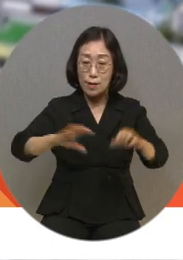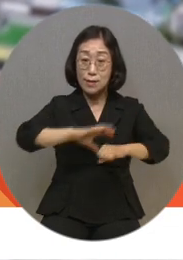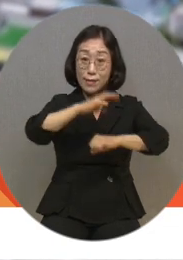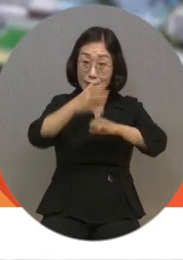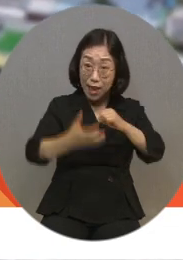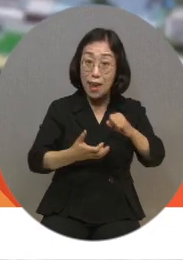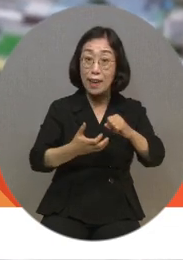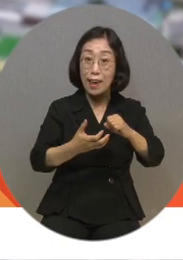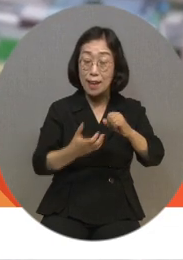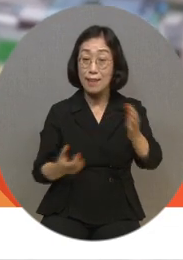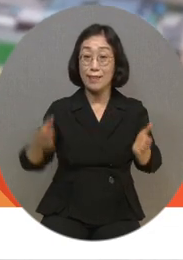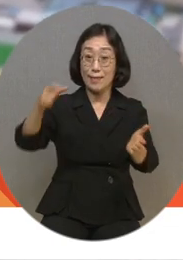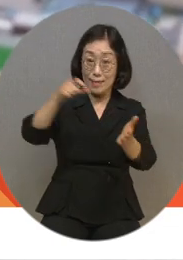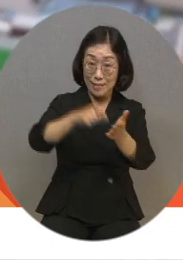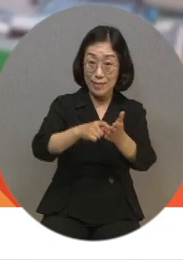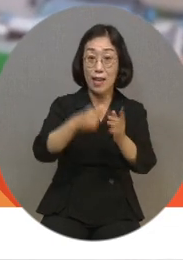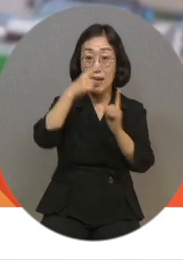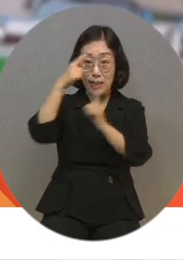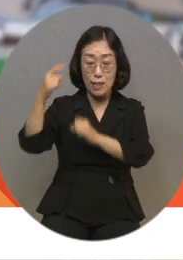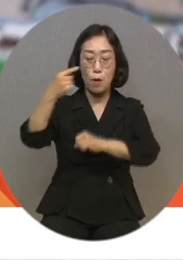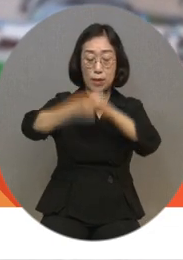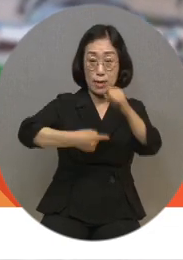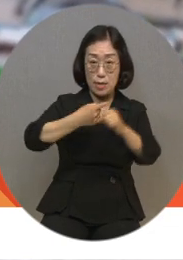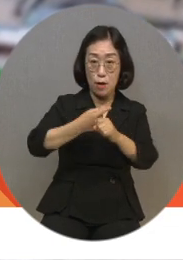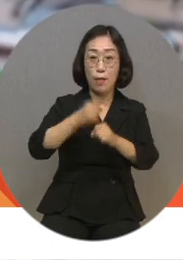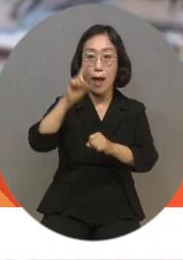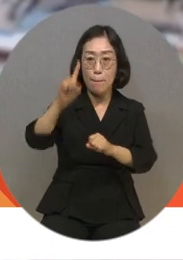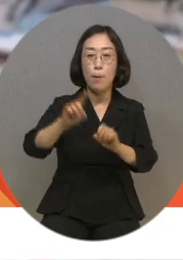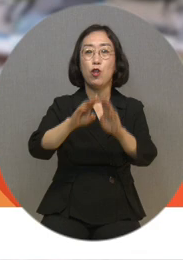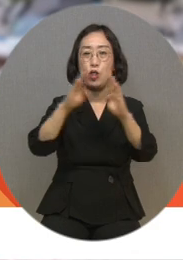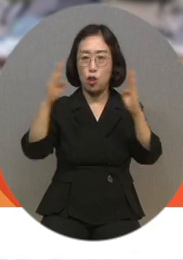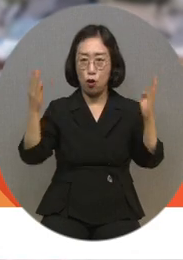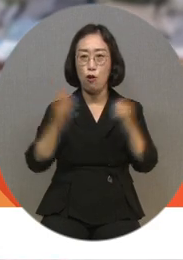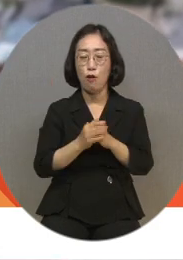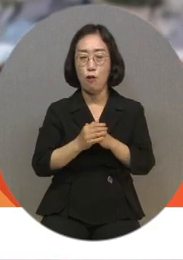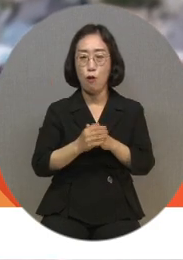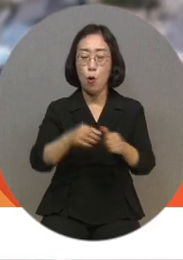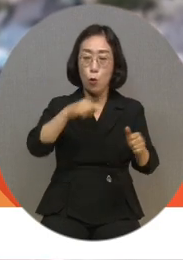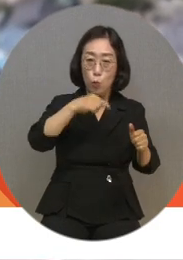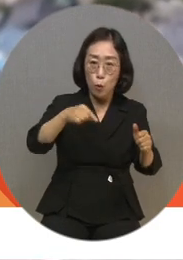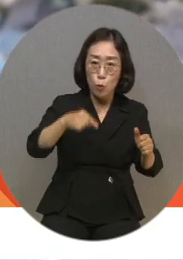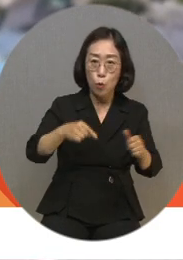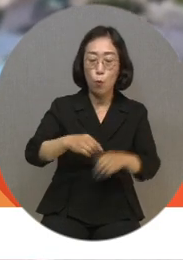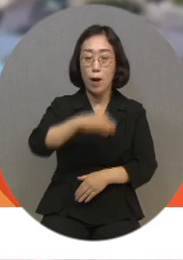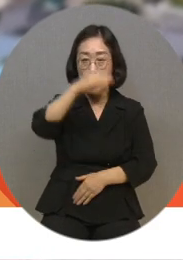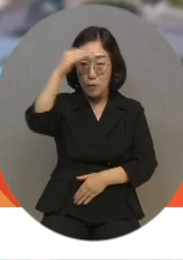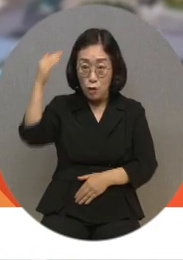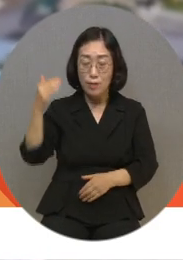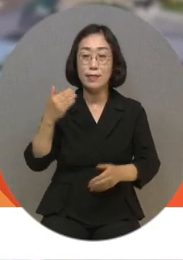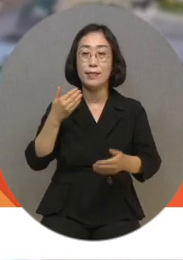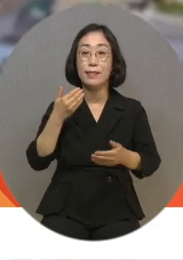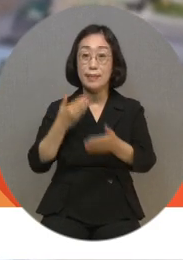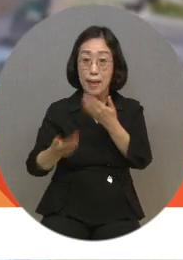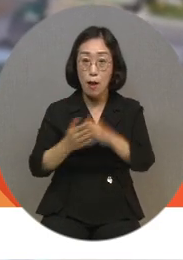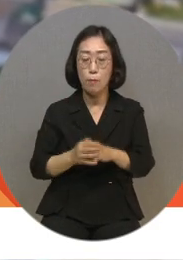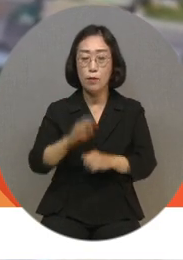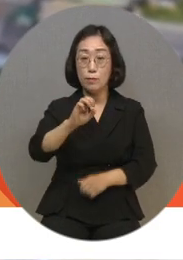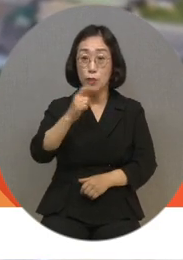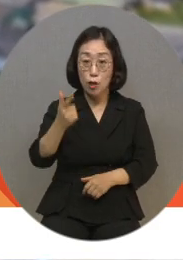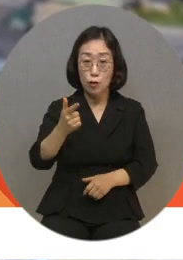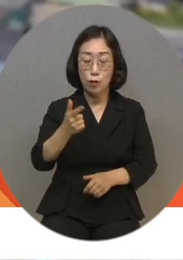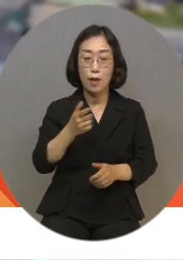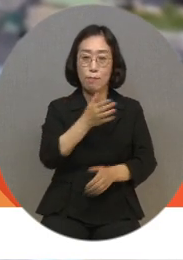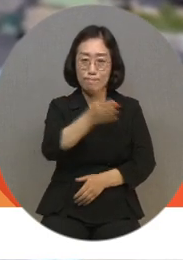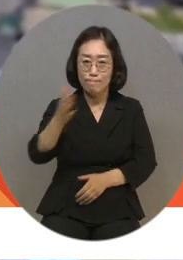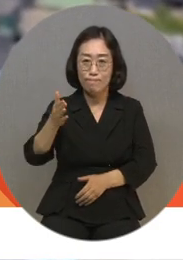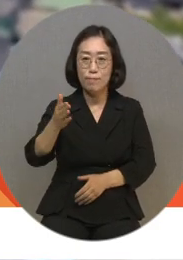등재된 것을 기념해 해마다 진행하고 있습니다 올해는 교육과 전시 공연 체험 등 26개 프로그램이